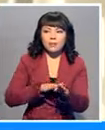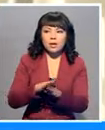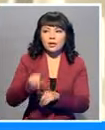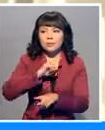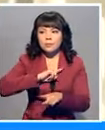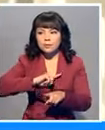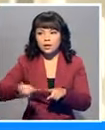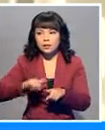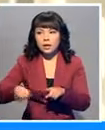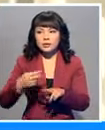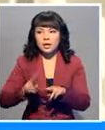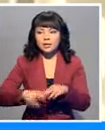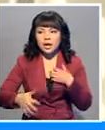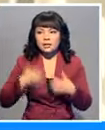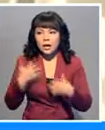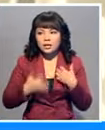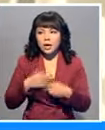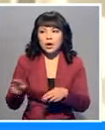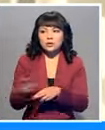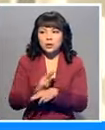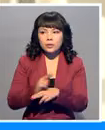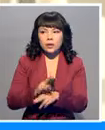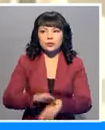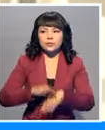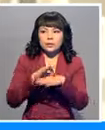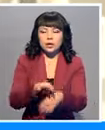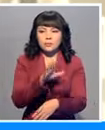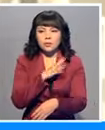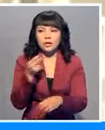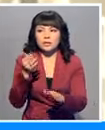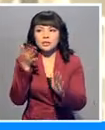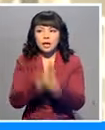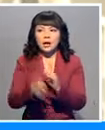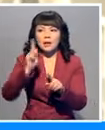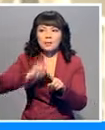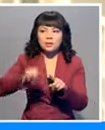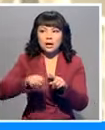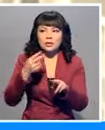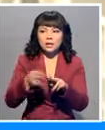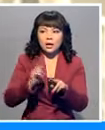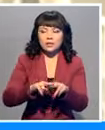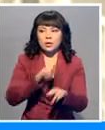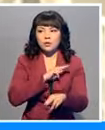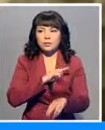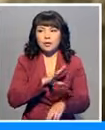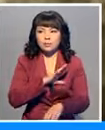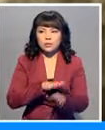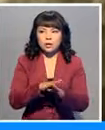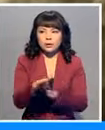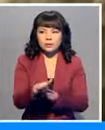кейін асығыс жасап, ешкім нақты бұны түсінбей, қаржыны игеру мақсатында тез-тез жасалған